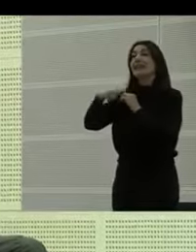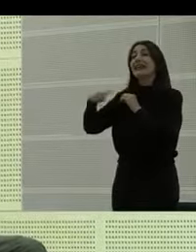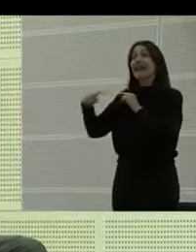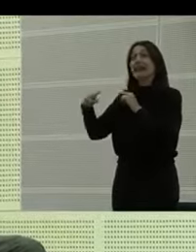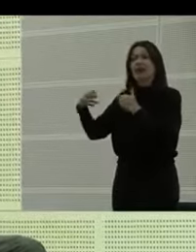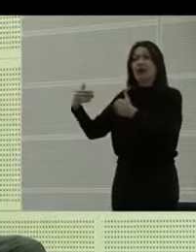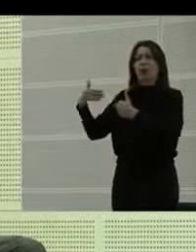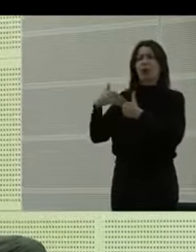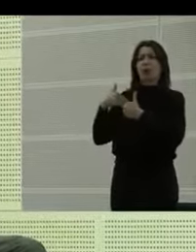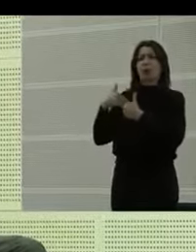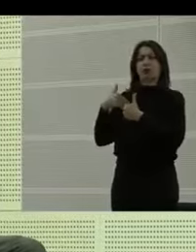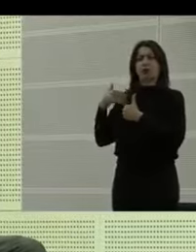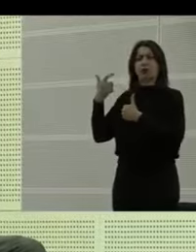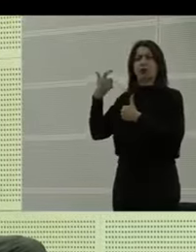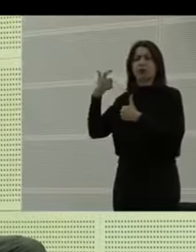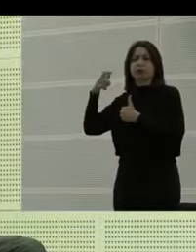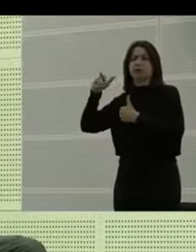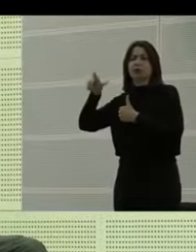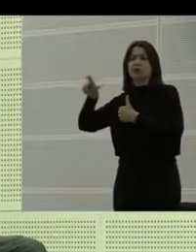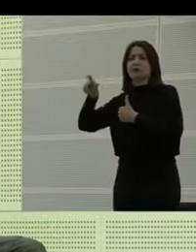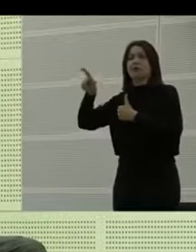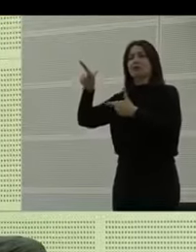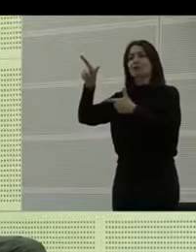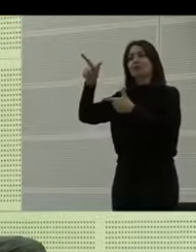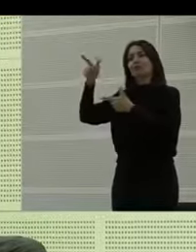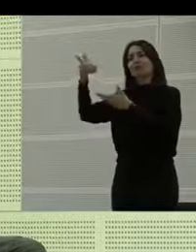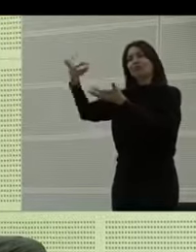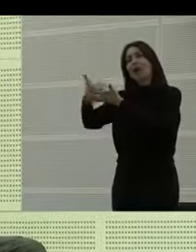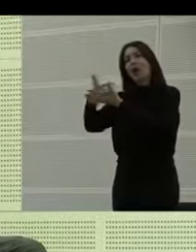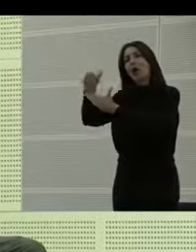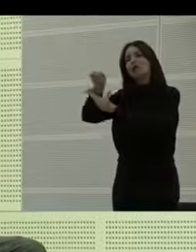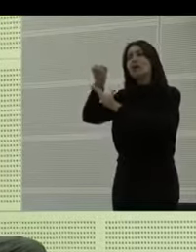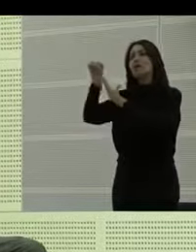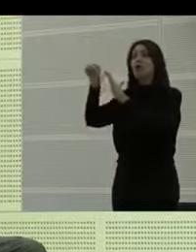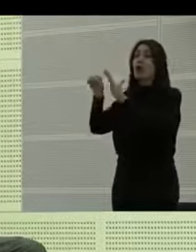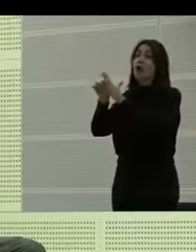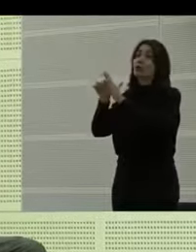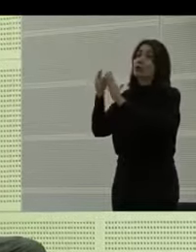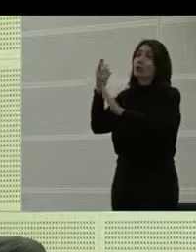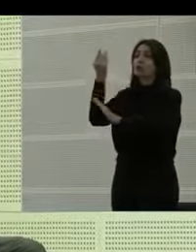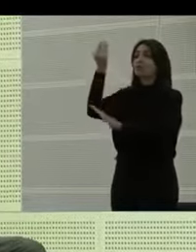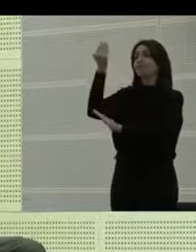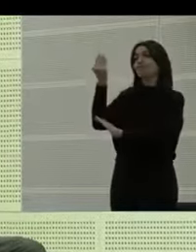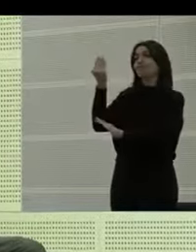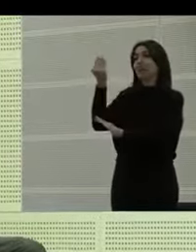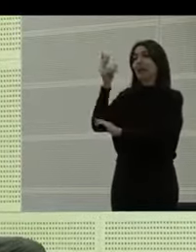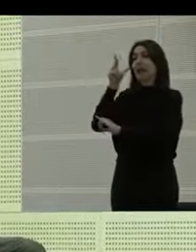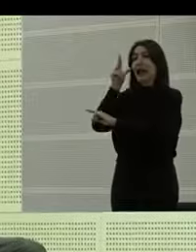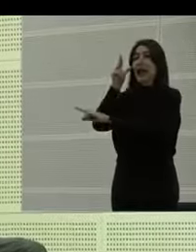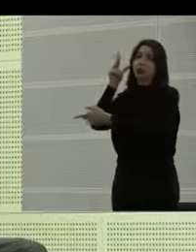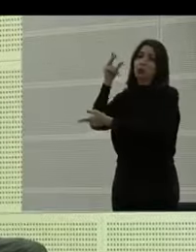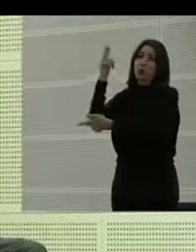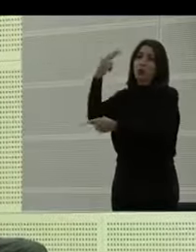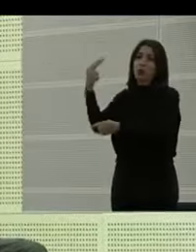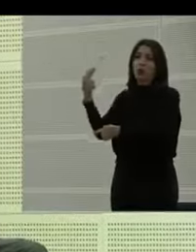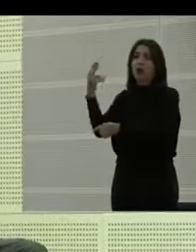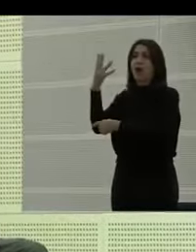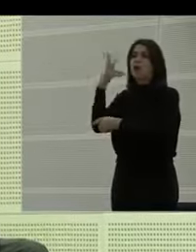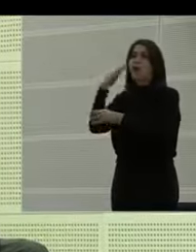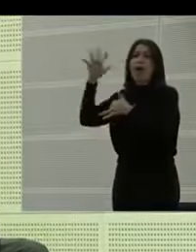colpita perché è la storia di una creatura che desidera essere